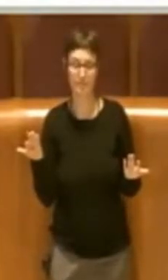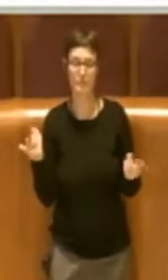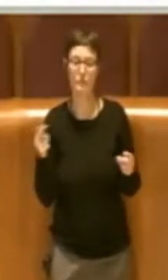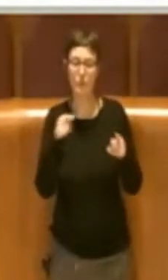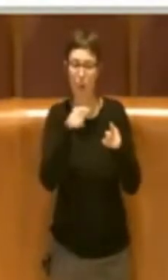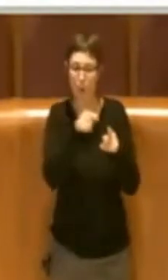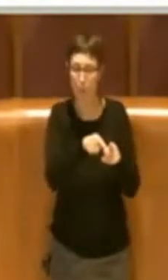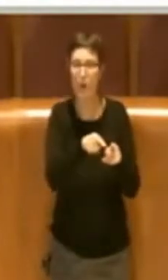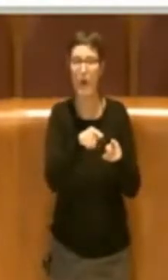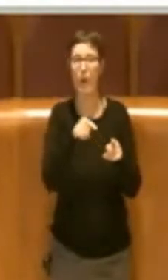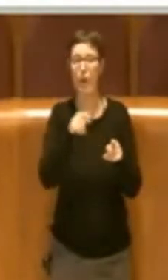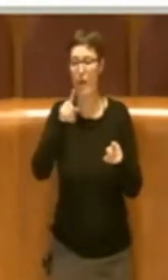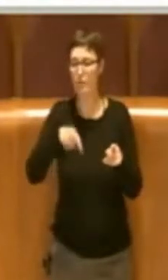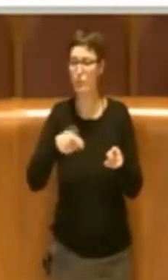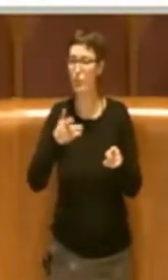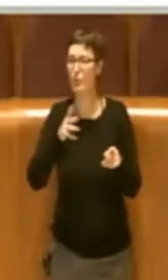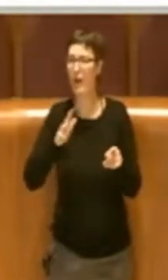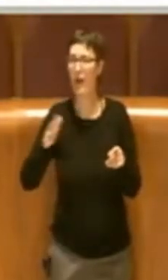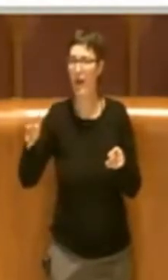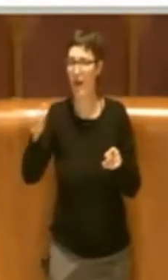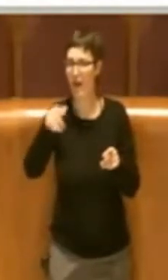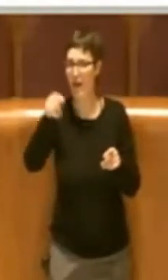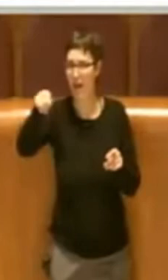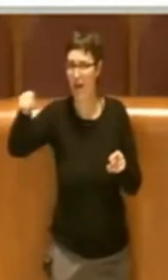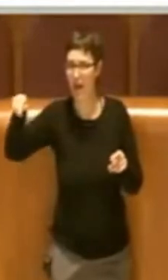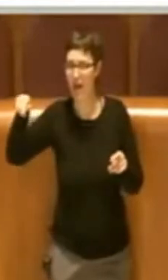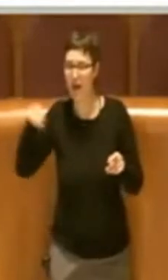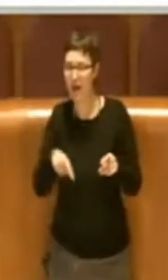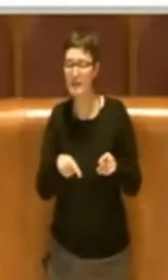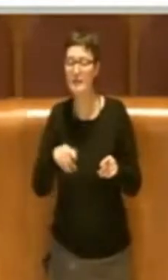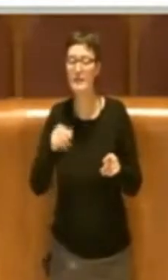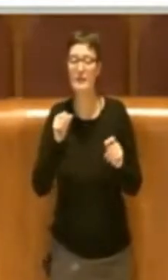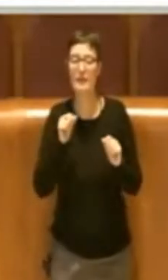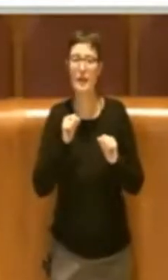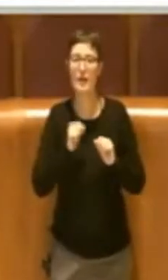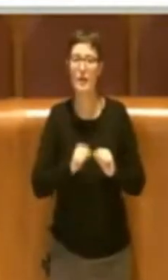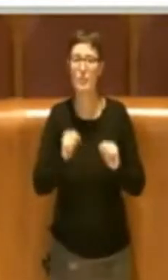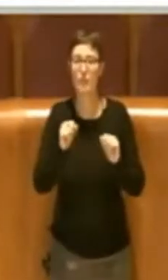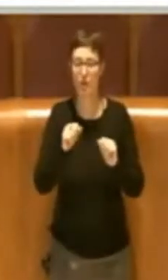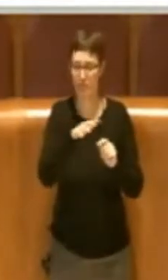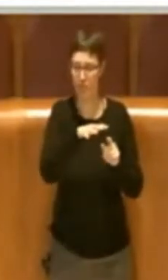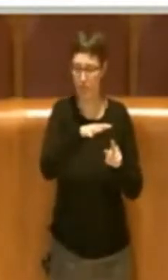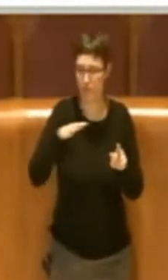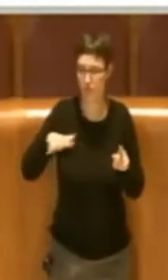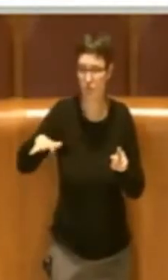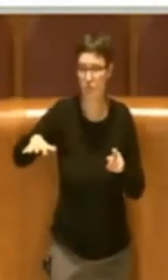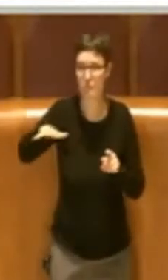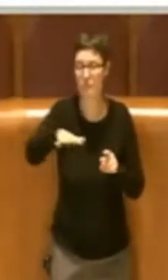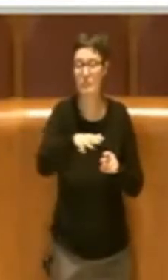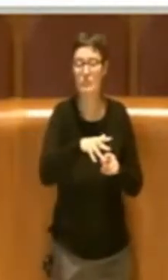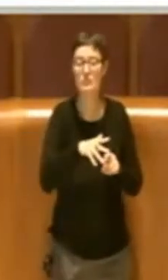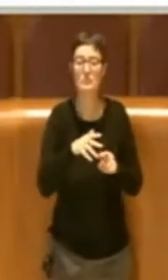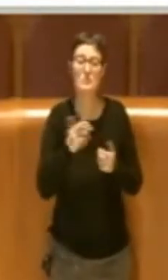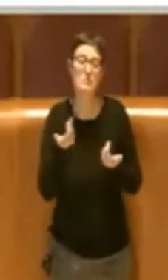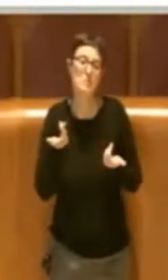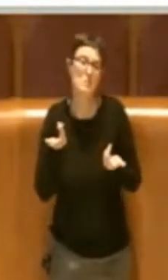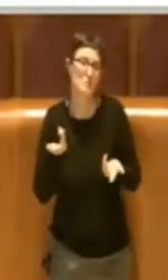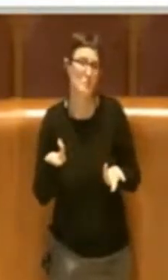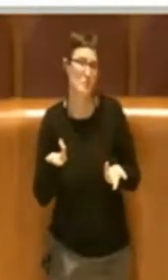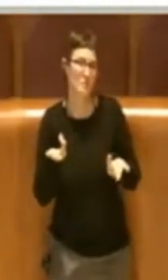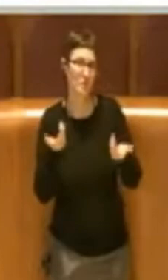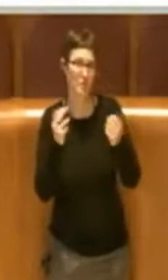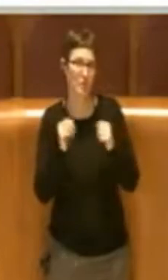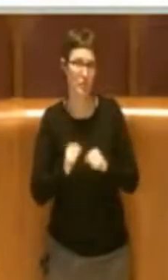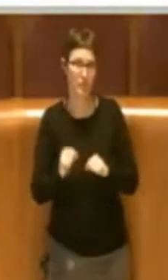che ce ne sono, poteva essere oggetto appunto di terre, di